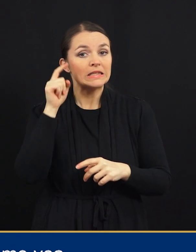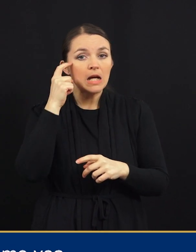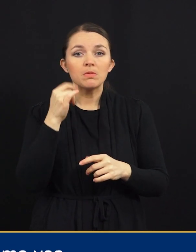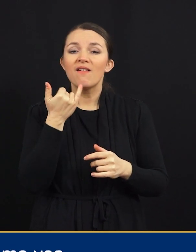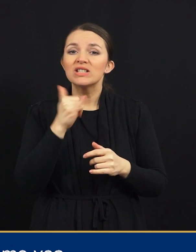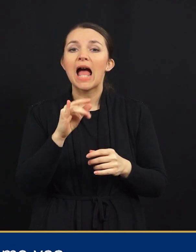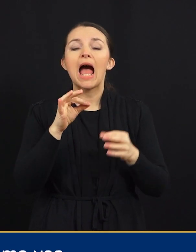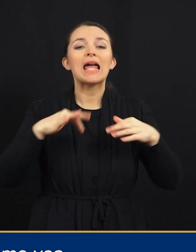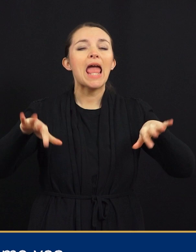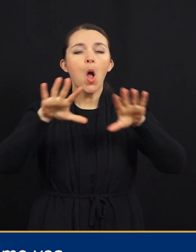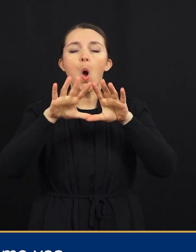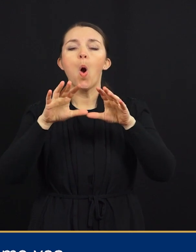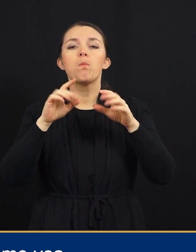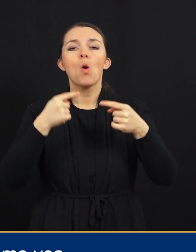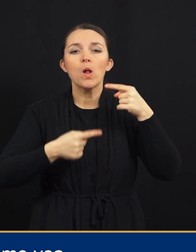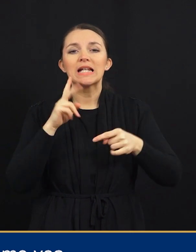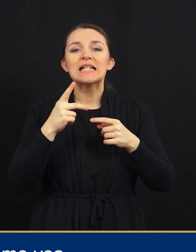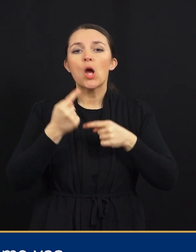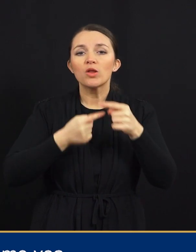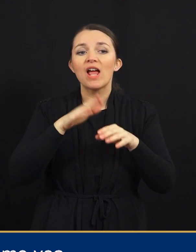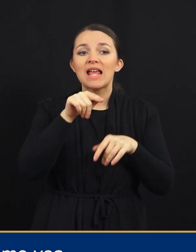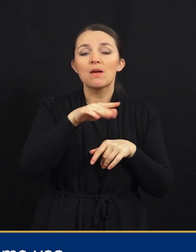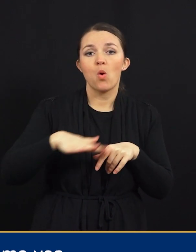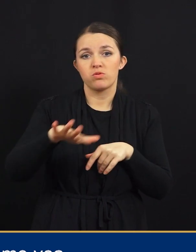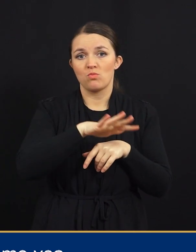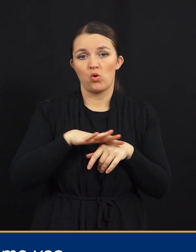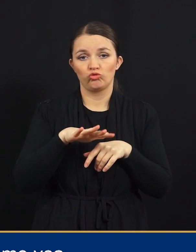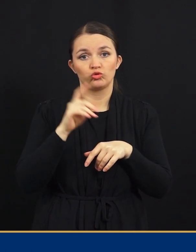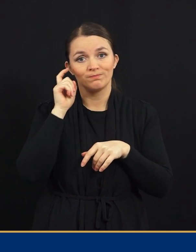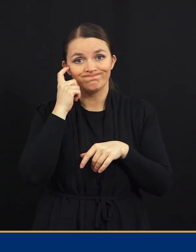vsa geopolitika, ki se odvija na tem območju.